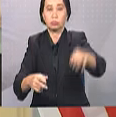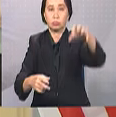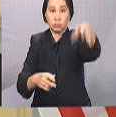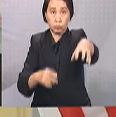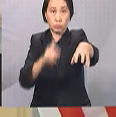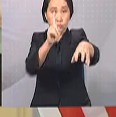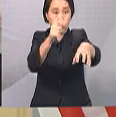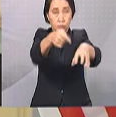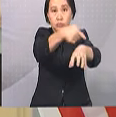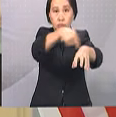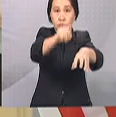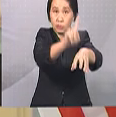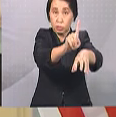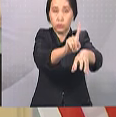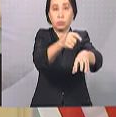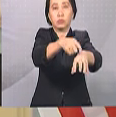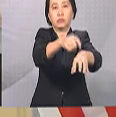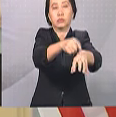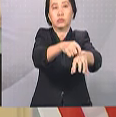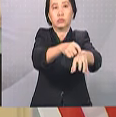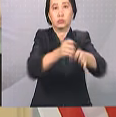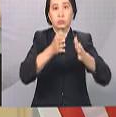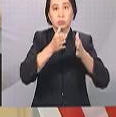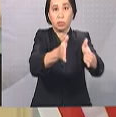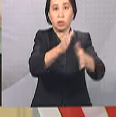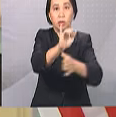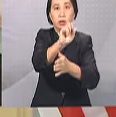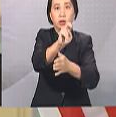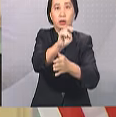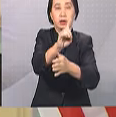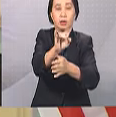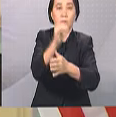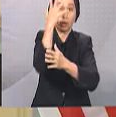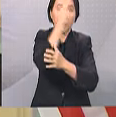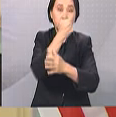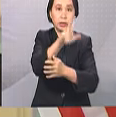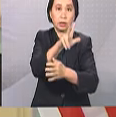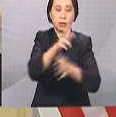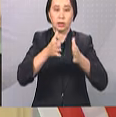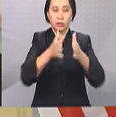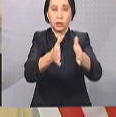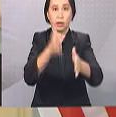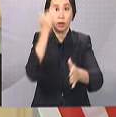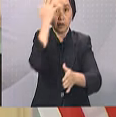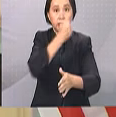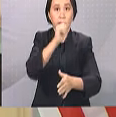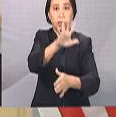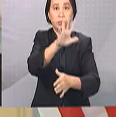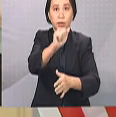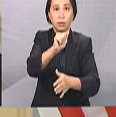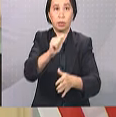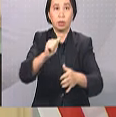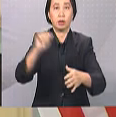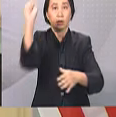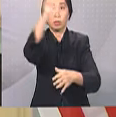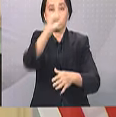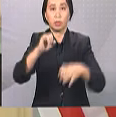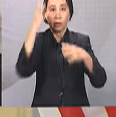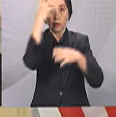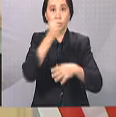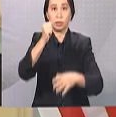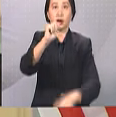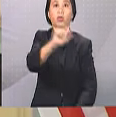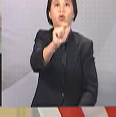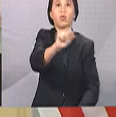Pasal pertama, Jalan Indah 3 dan Jalan Indah 5A, Selayang Indah,